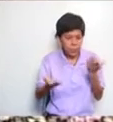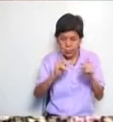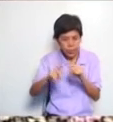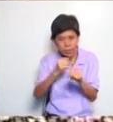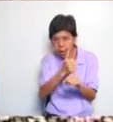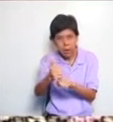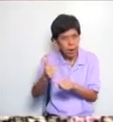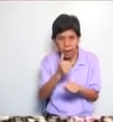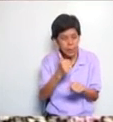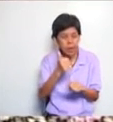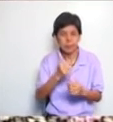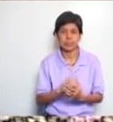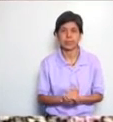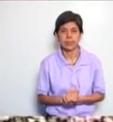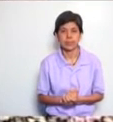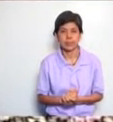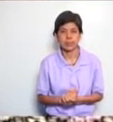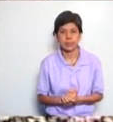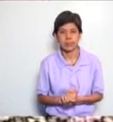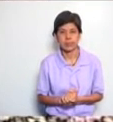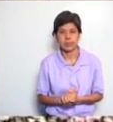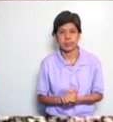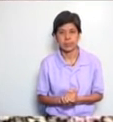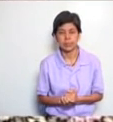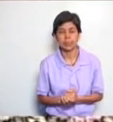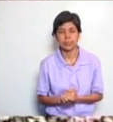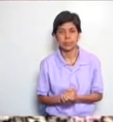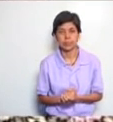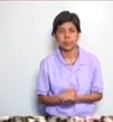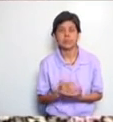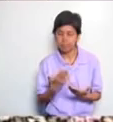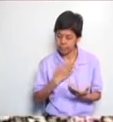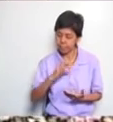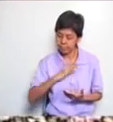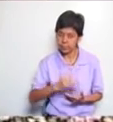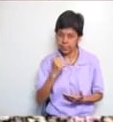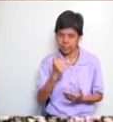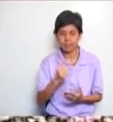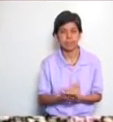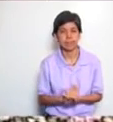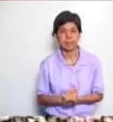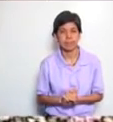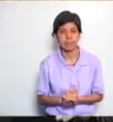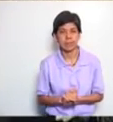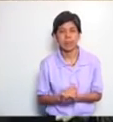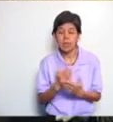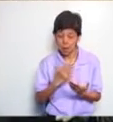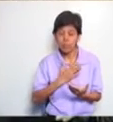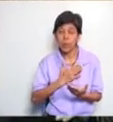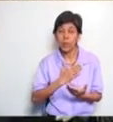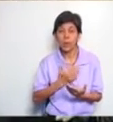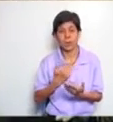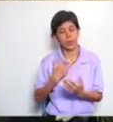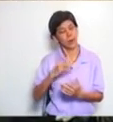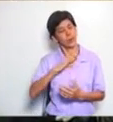านไม่รู้ กทำได้คนชอบเพศเดวกนกทำได้ และโชคดีอีกชั้นหน่ก็คือบังเอิญ